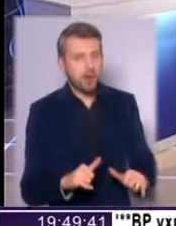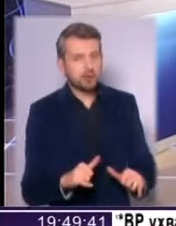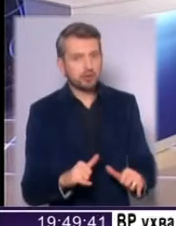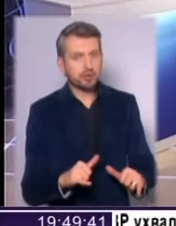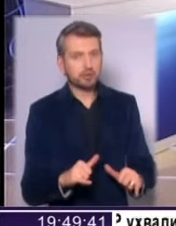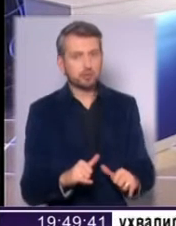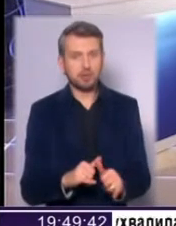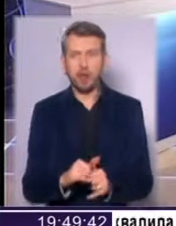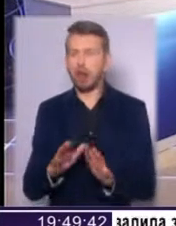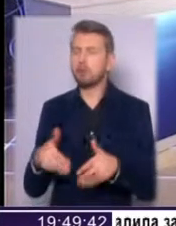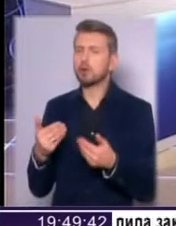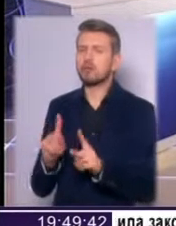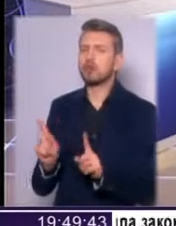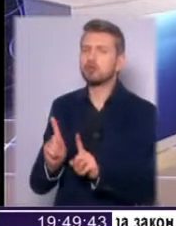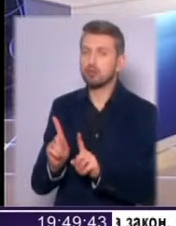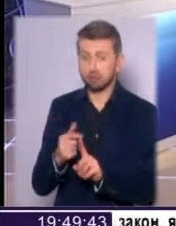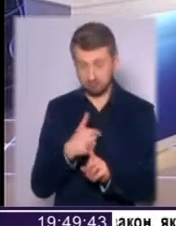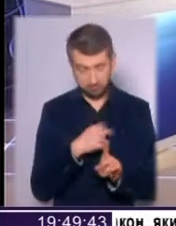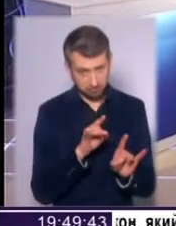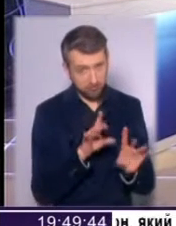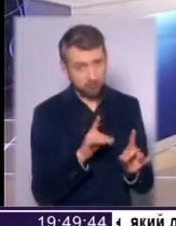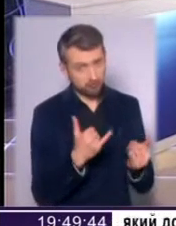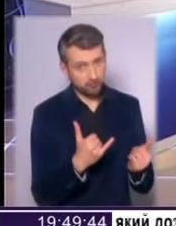як... А що вони пропонували? От я зараз розкажу.